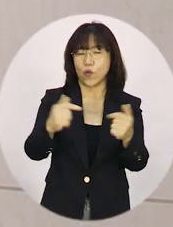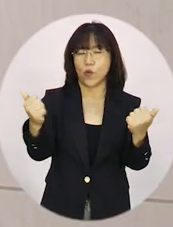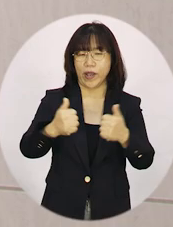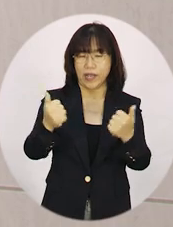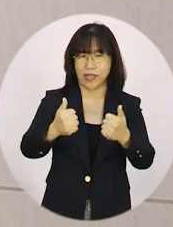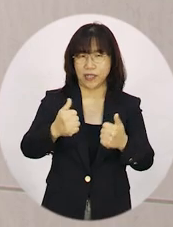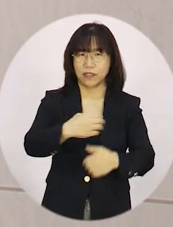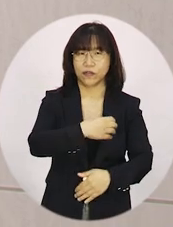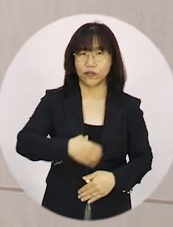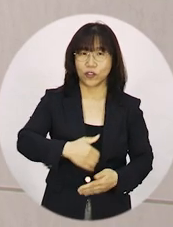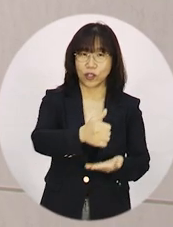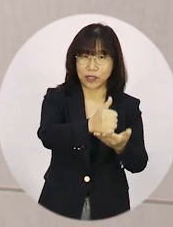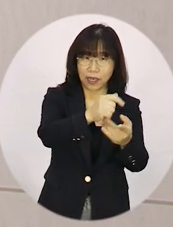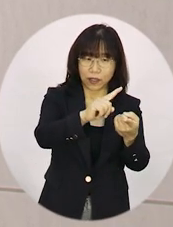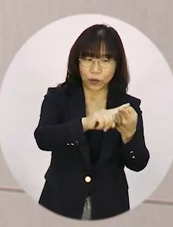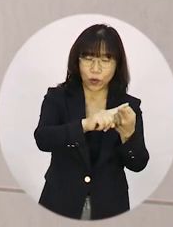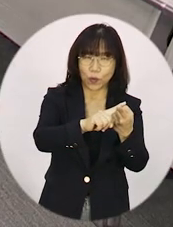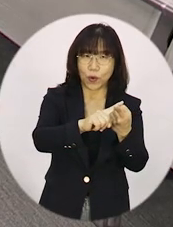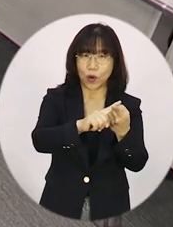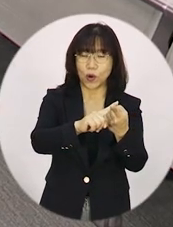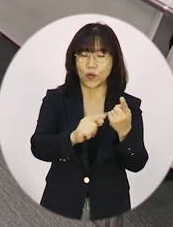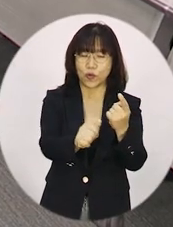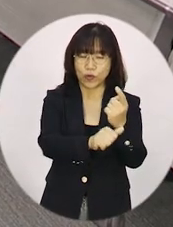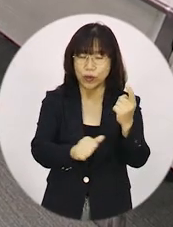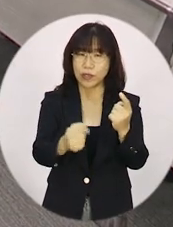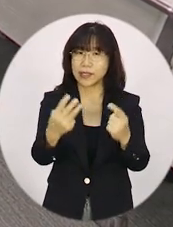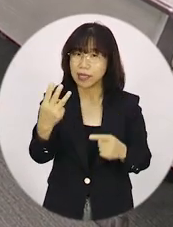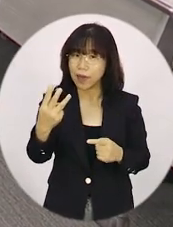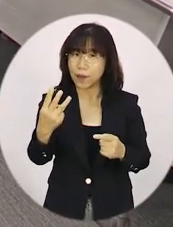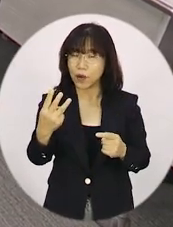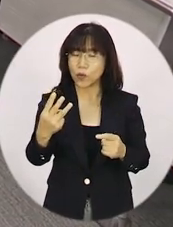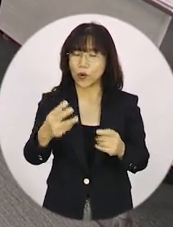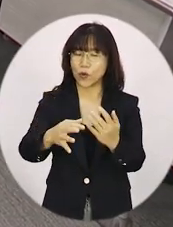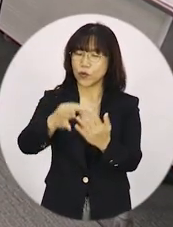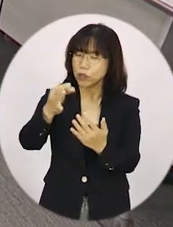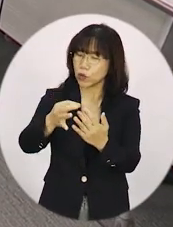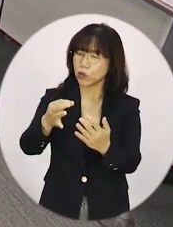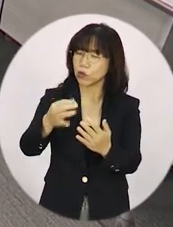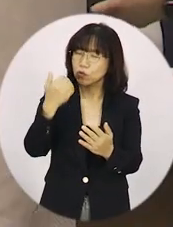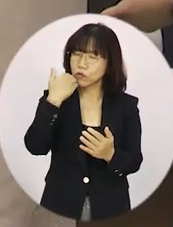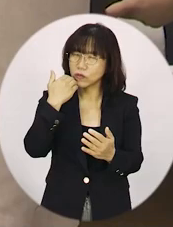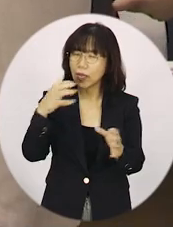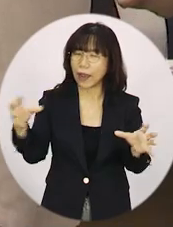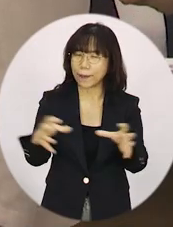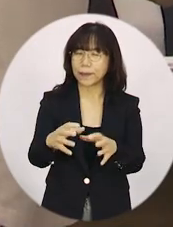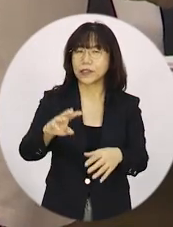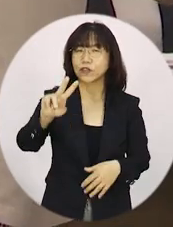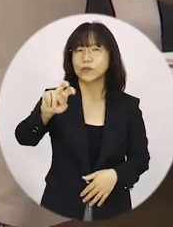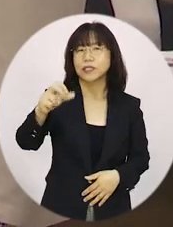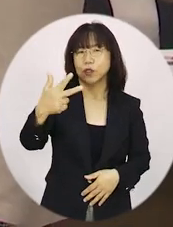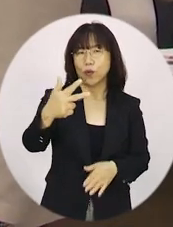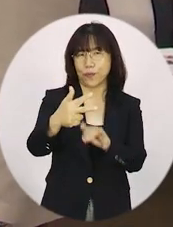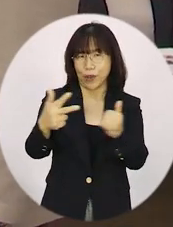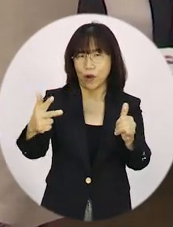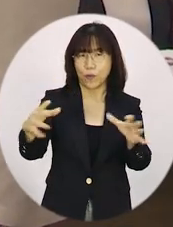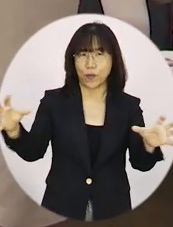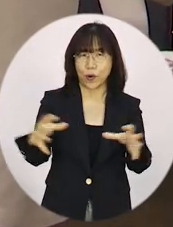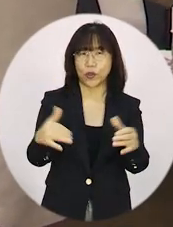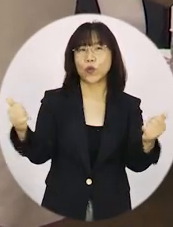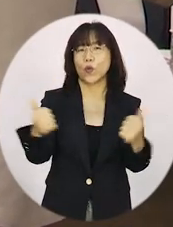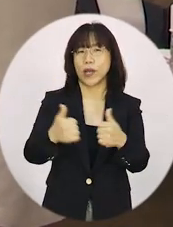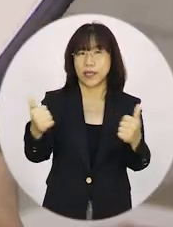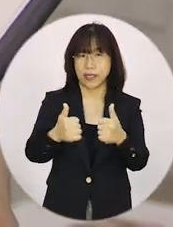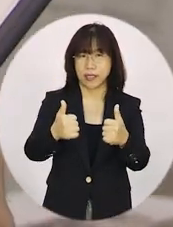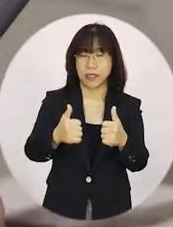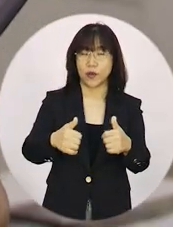이날 회의는 김태우 강서구 청장을 비롯해 당연직 위원 3명 과 위촉직 위원 스물 일곱 명이 참석했습니다